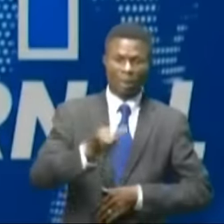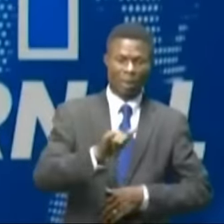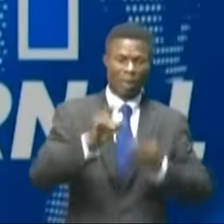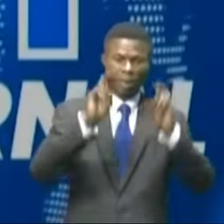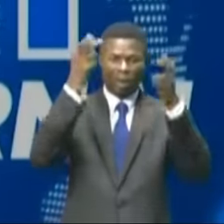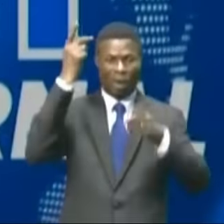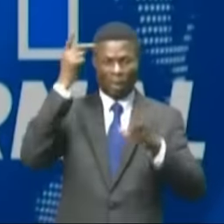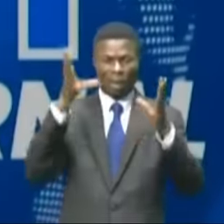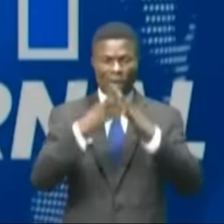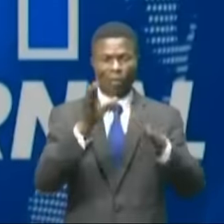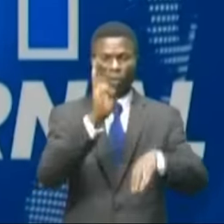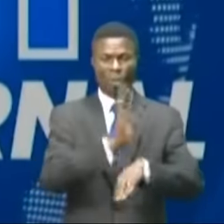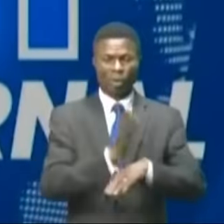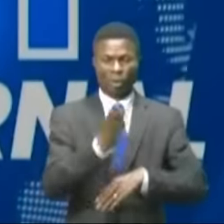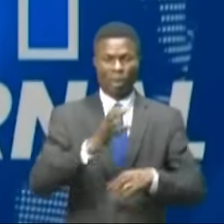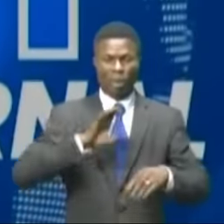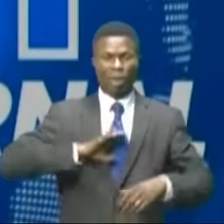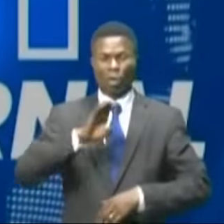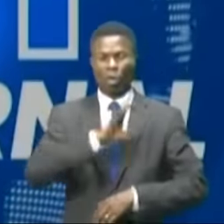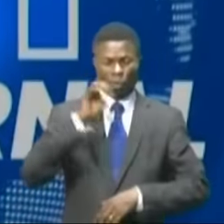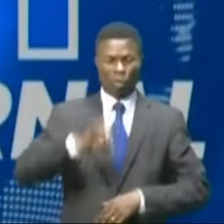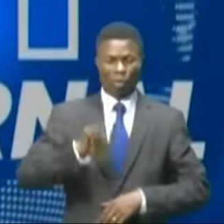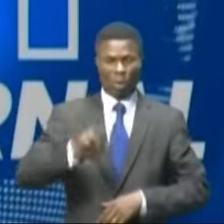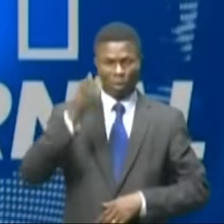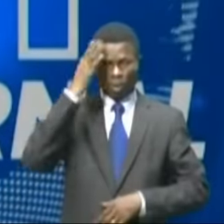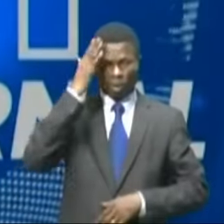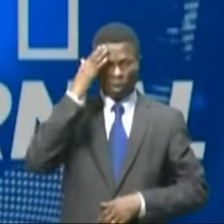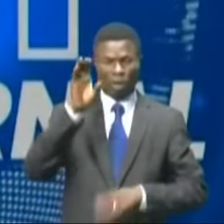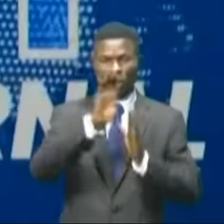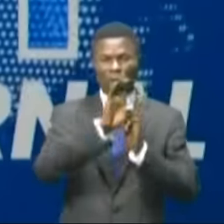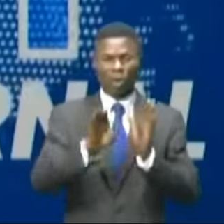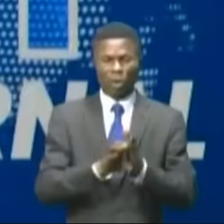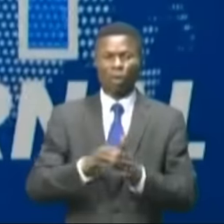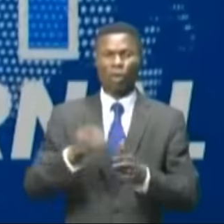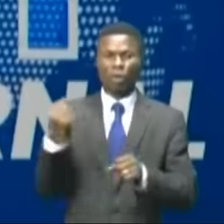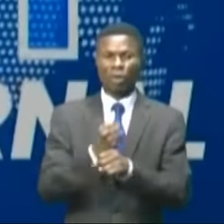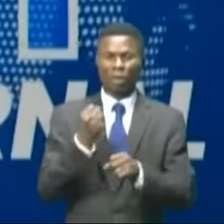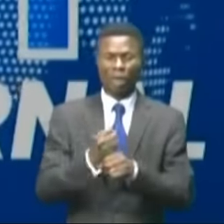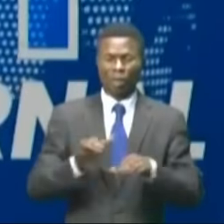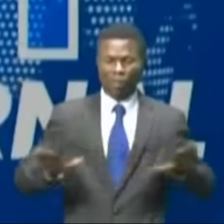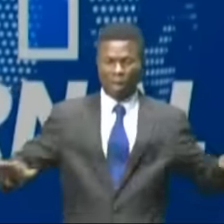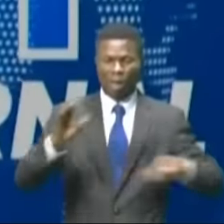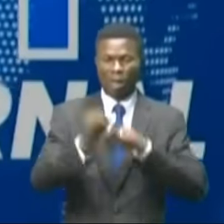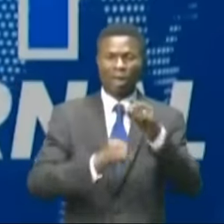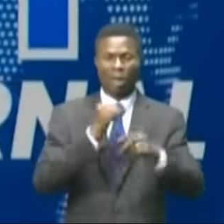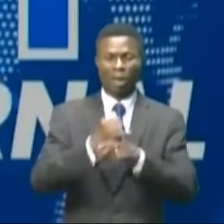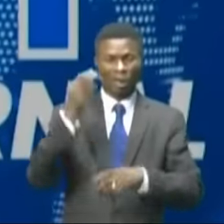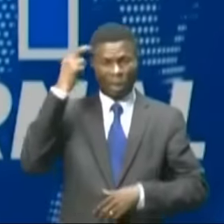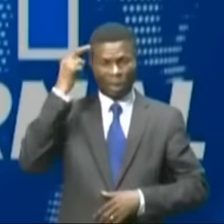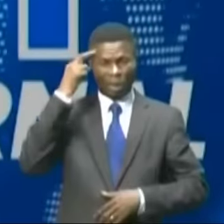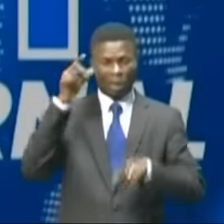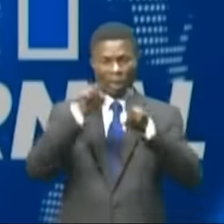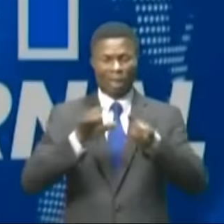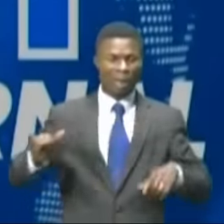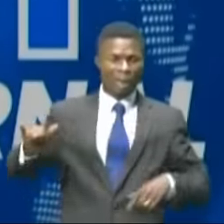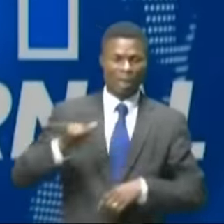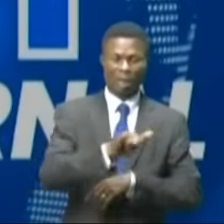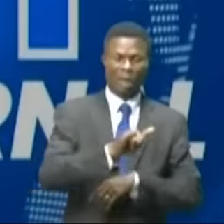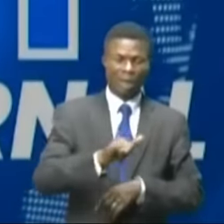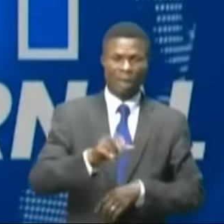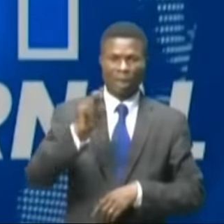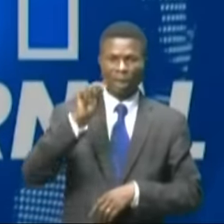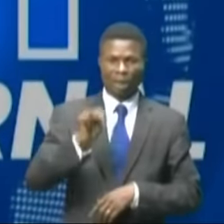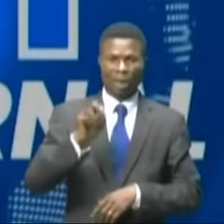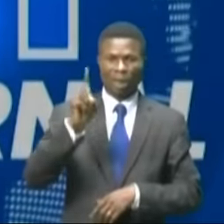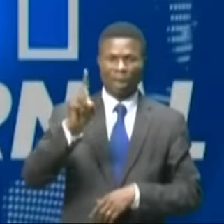ville de Kinshasa. Ce comité voulait se rassurer des conditions de sûreté à l'aéroport international de Ndjili et à l'aéroport de Ndolo. C'était